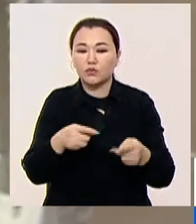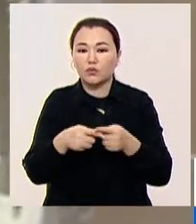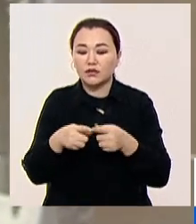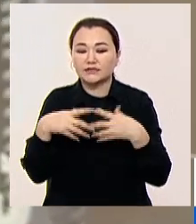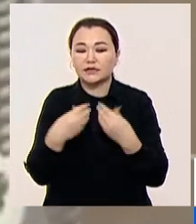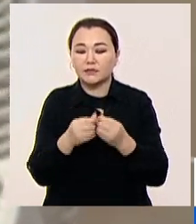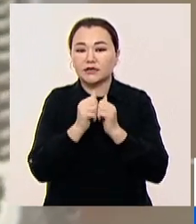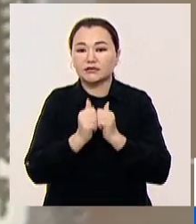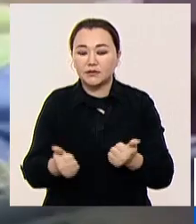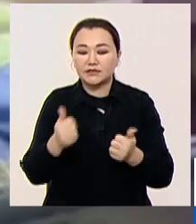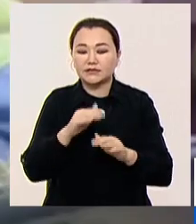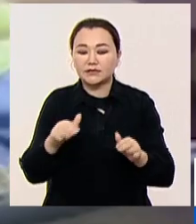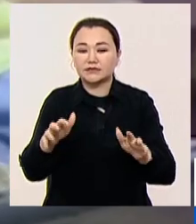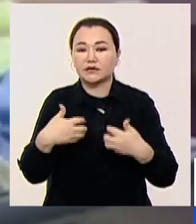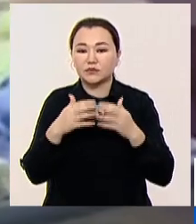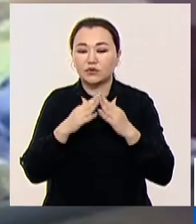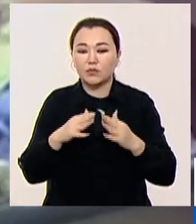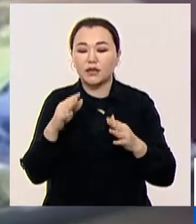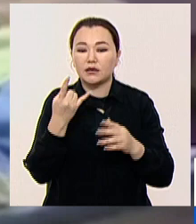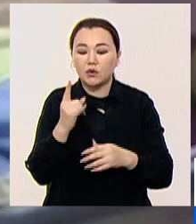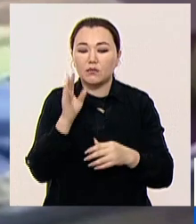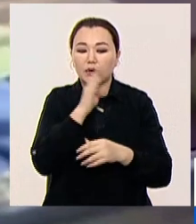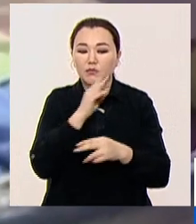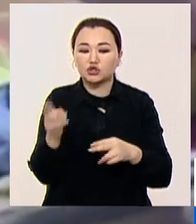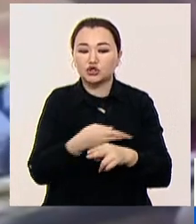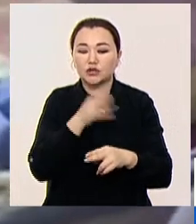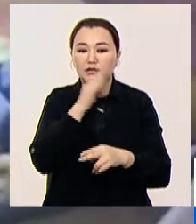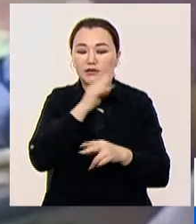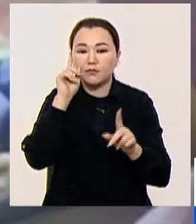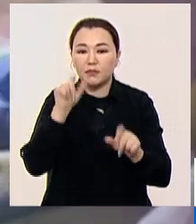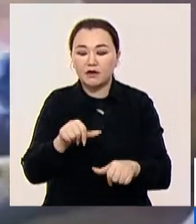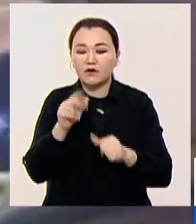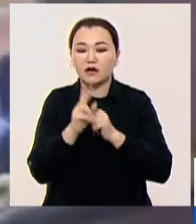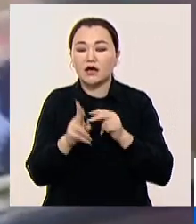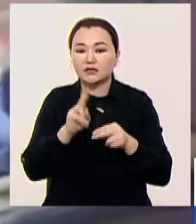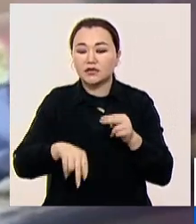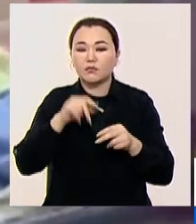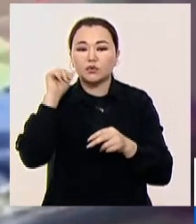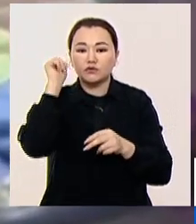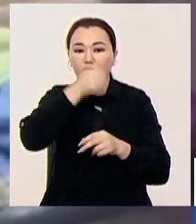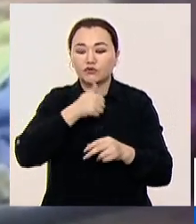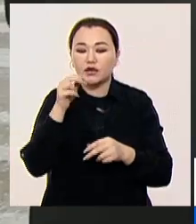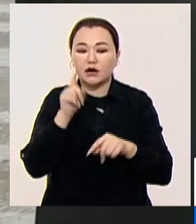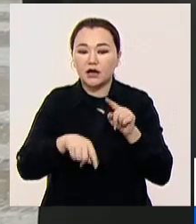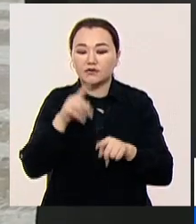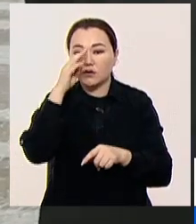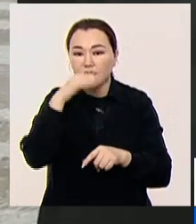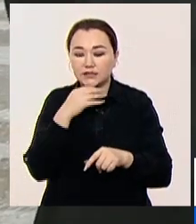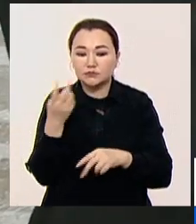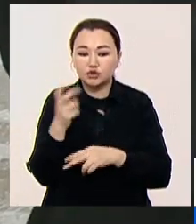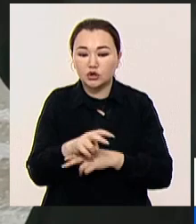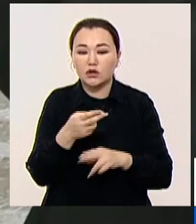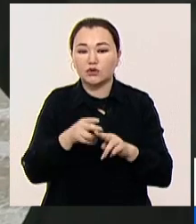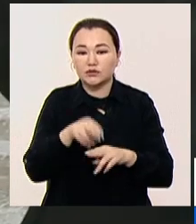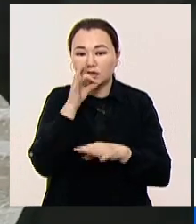семья распалась. Детей забрали в дом ребенка, маму лишили родительских прав. В конце прошлого года появился биологический отец, который